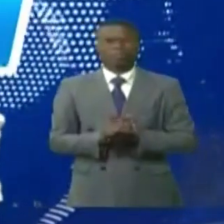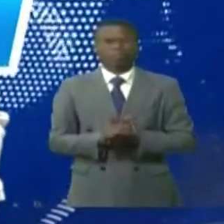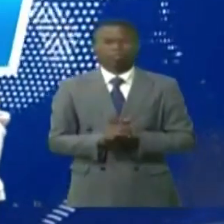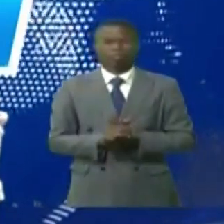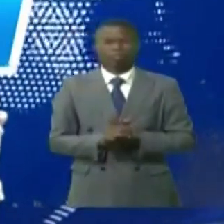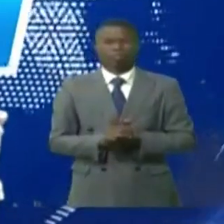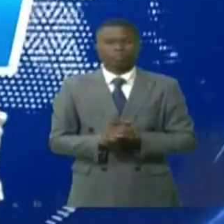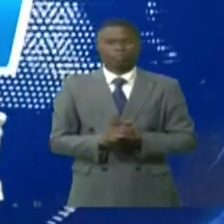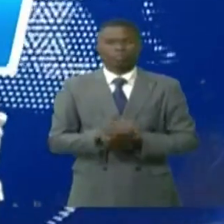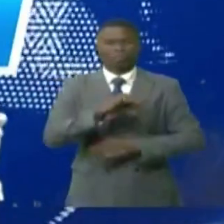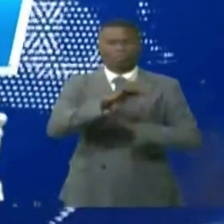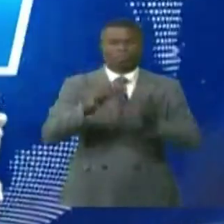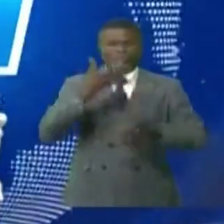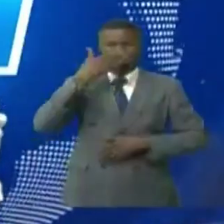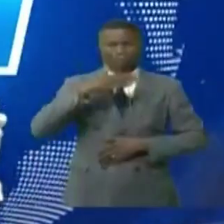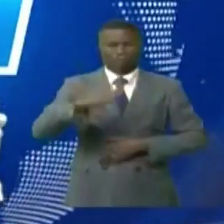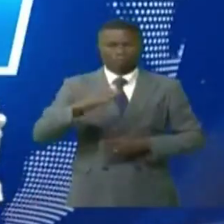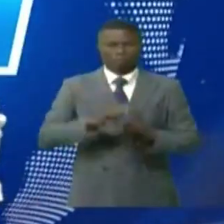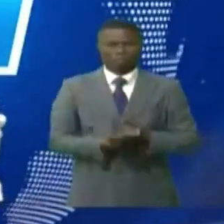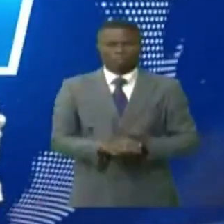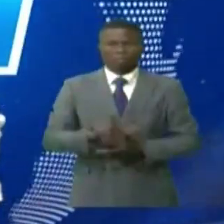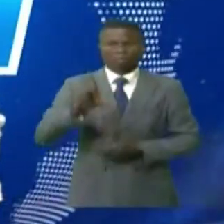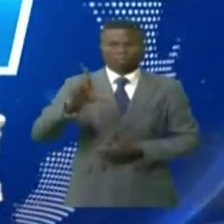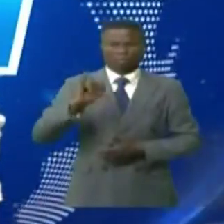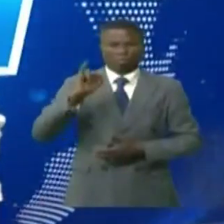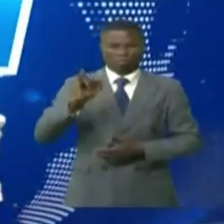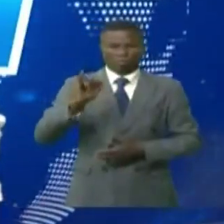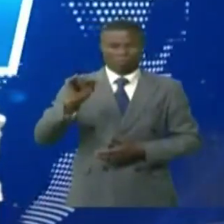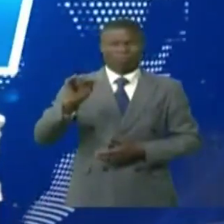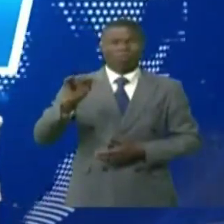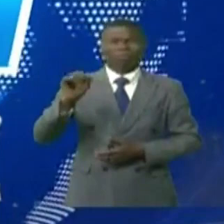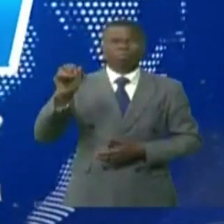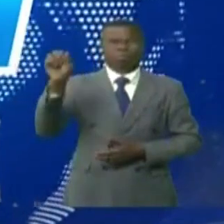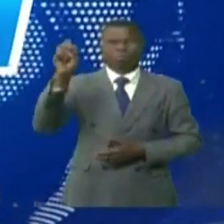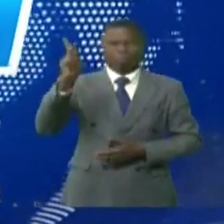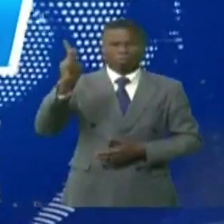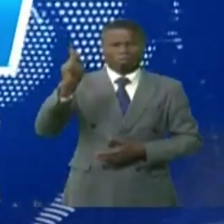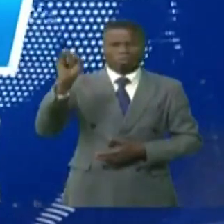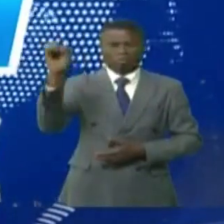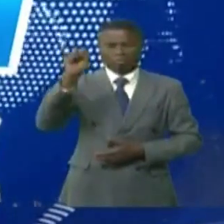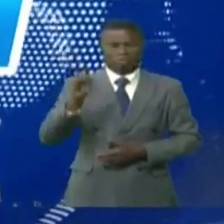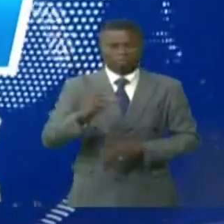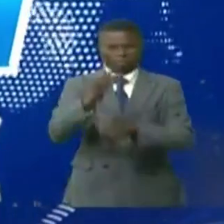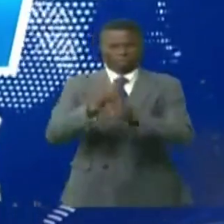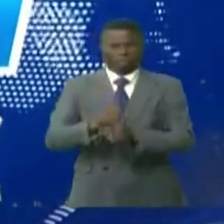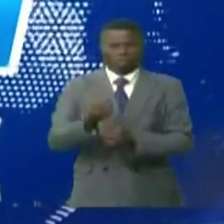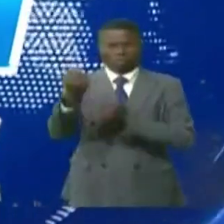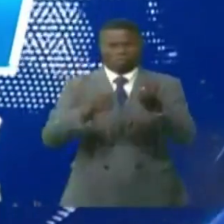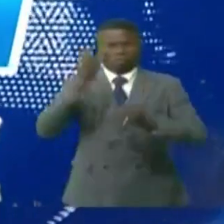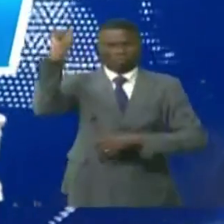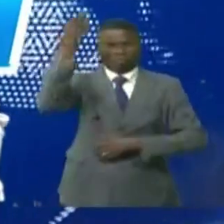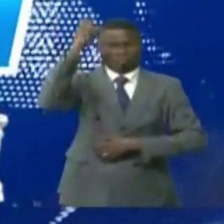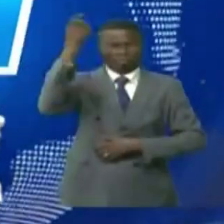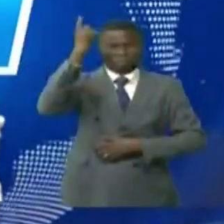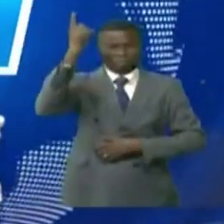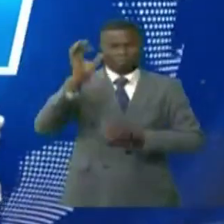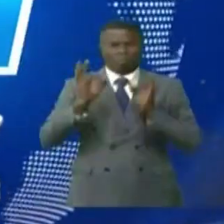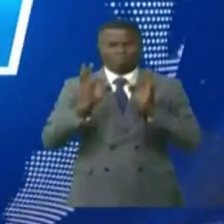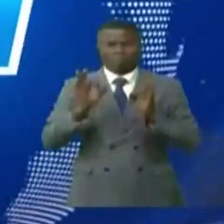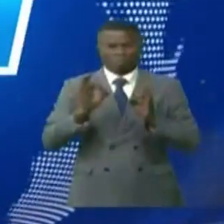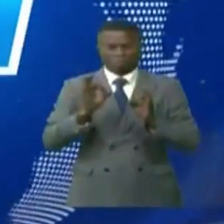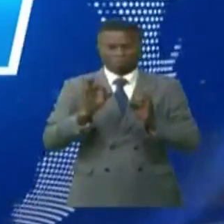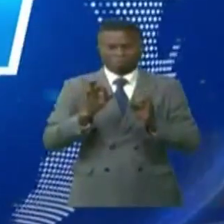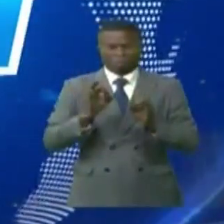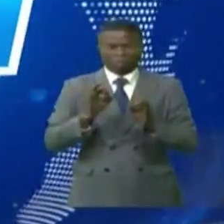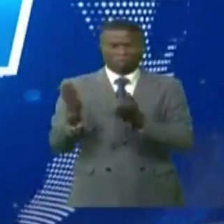Et puis, le centre hospitalier Libikissi de la commune de Bandalungwa vient d'être doté d'une ambulance médicalisée neuve pour